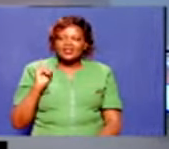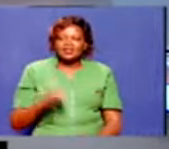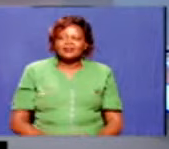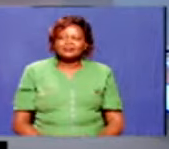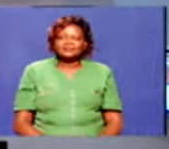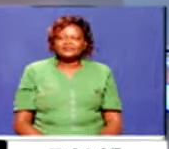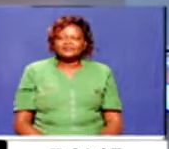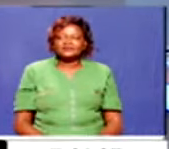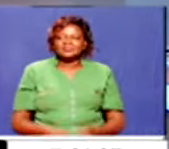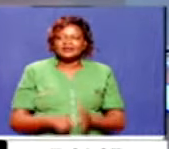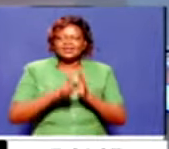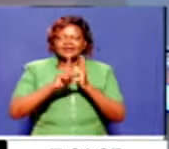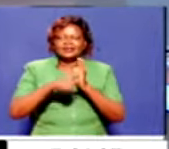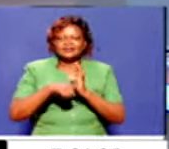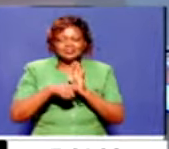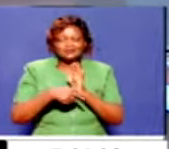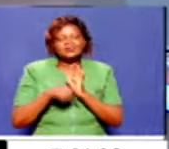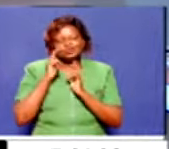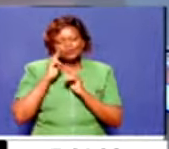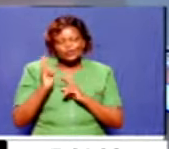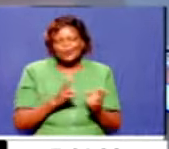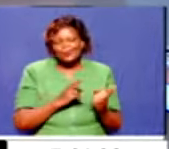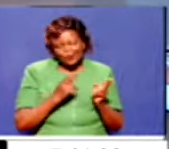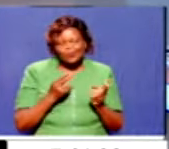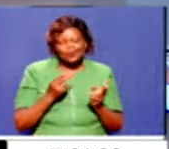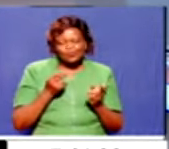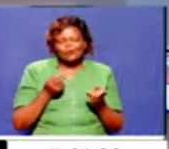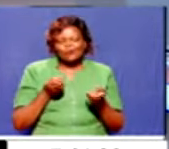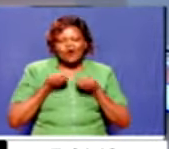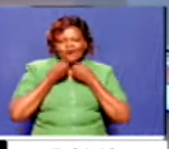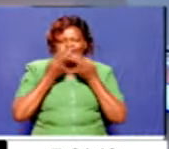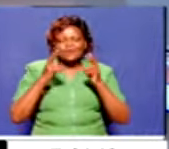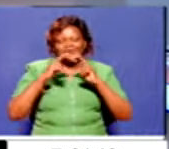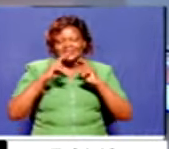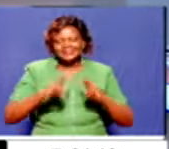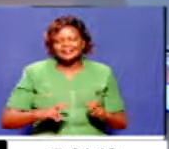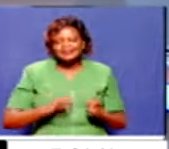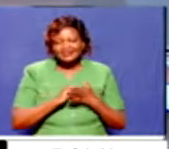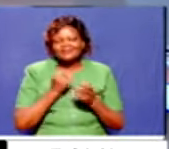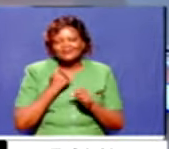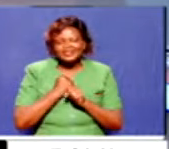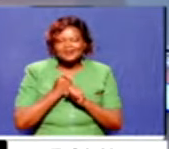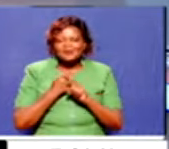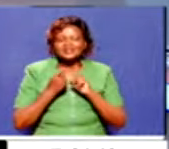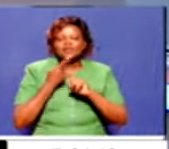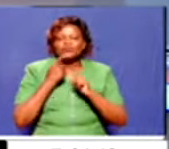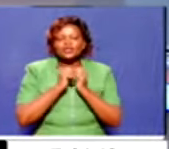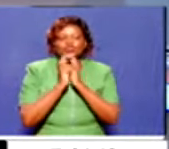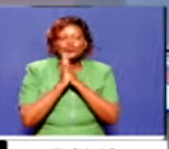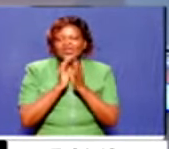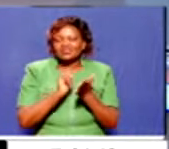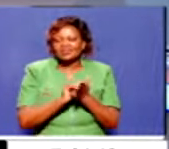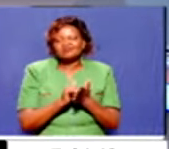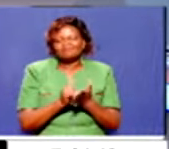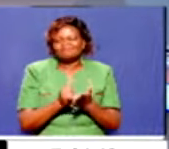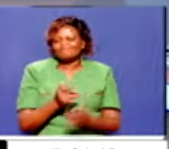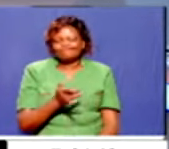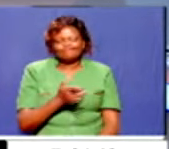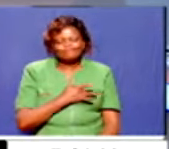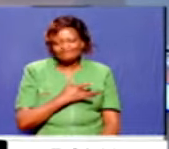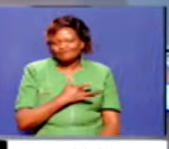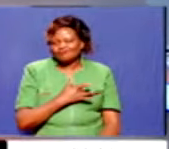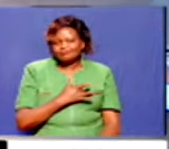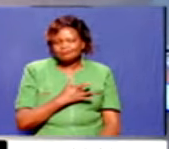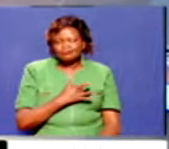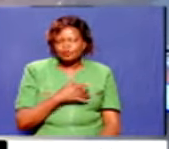mwa Darubini kama ilivyo ada, nitakuwa nakuletea utafiti. Lakini tuanze na taarifa ambayo inaatua moyo kiasi, na ni kwamba mwanamke